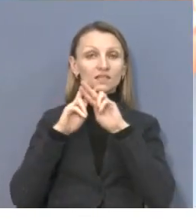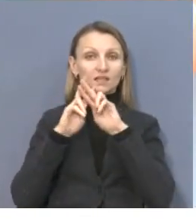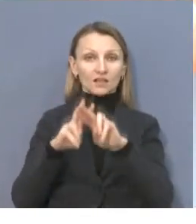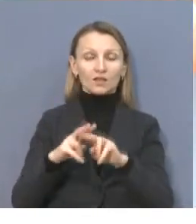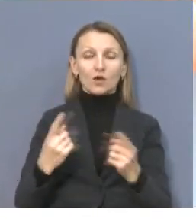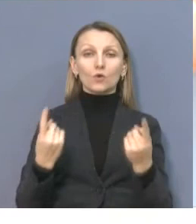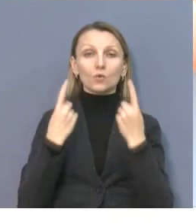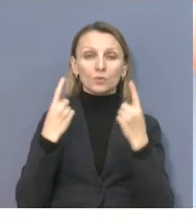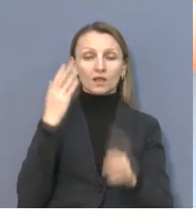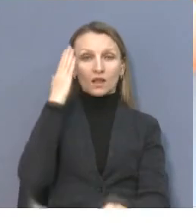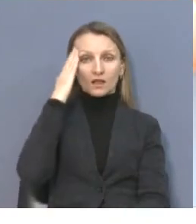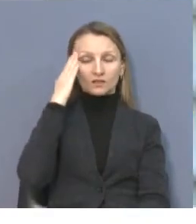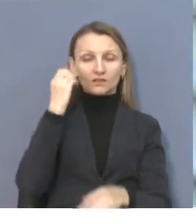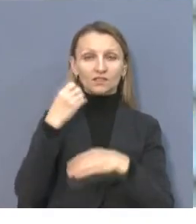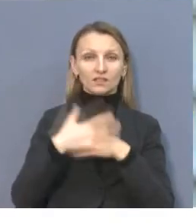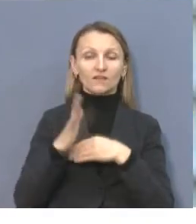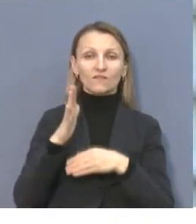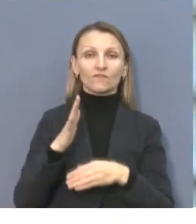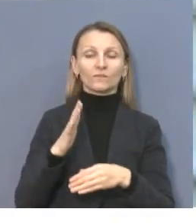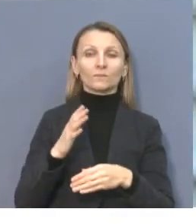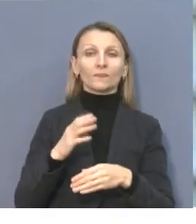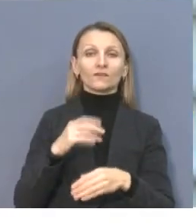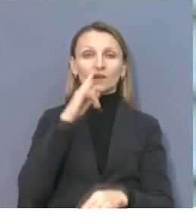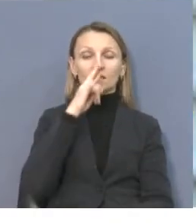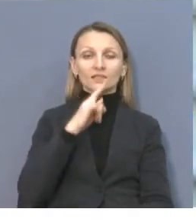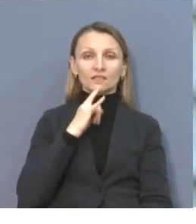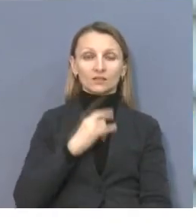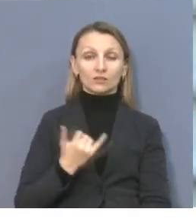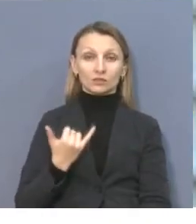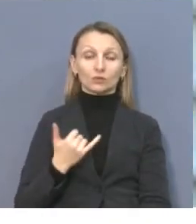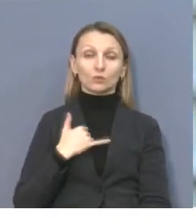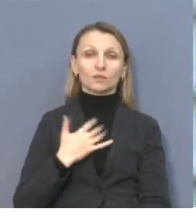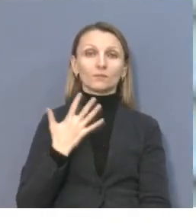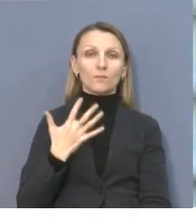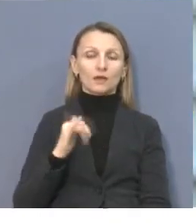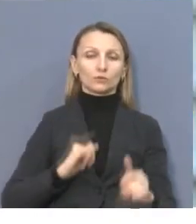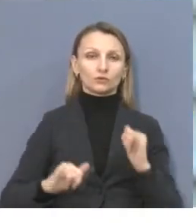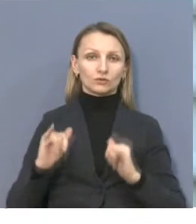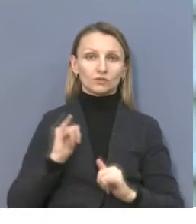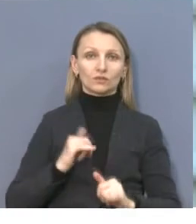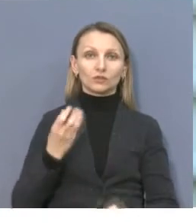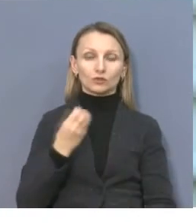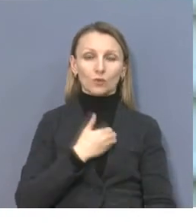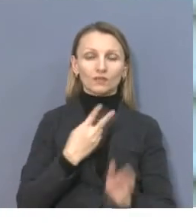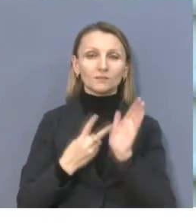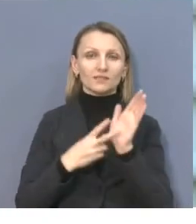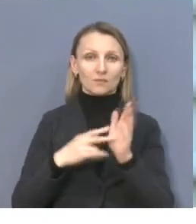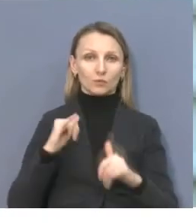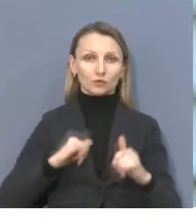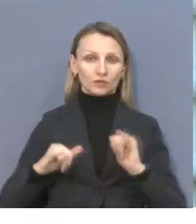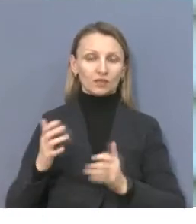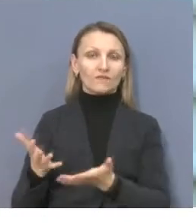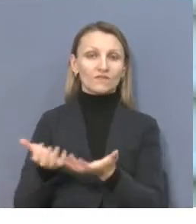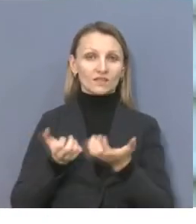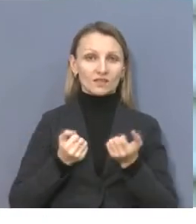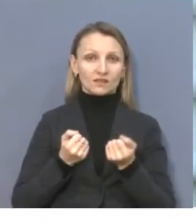творческого центра в казахстане сейчас у нас 5 преподаватели мы планируем еще семерых взять у нас преподавателями